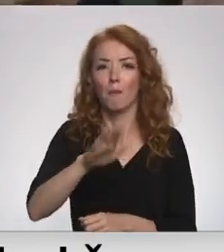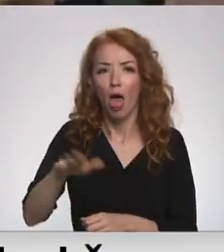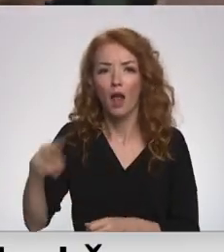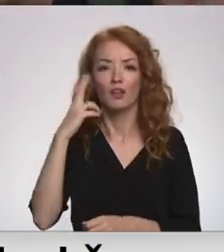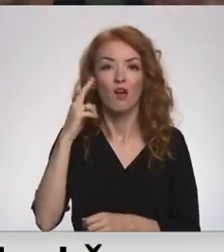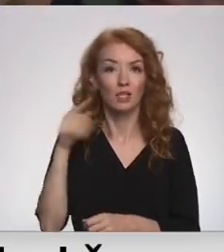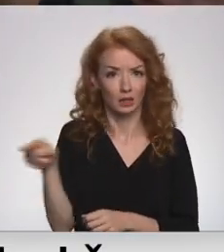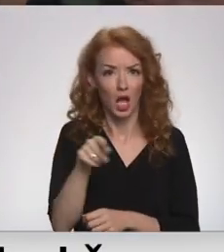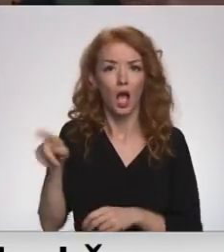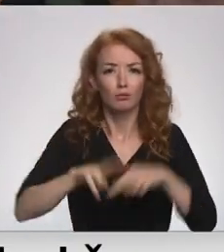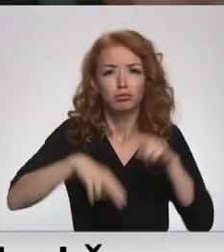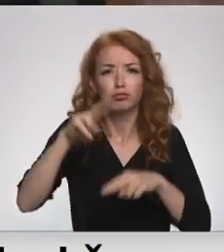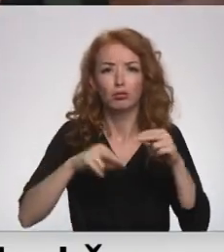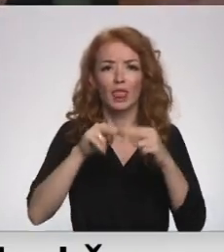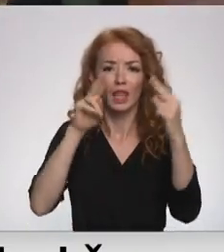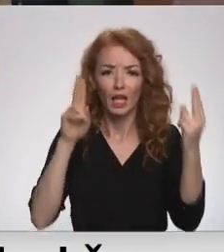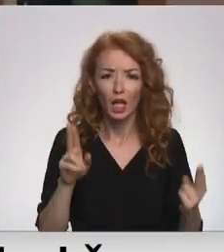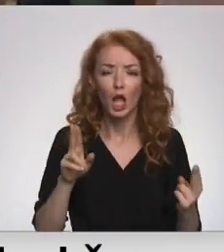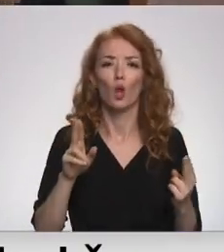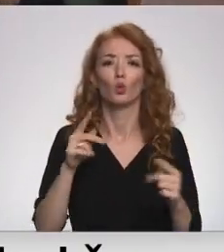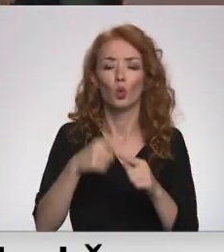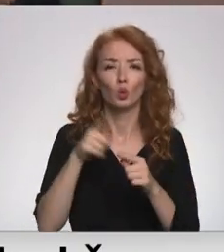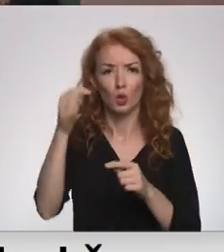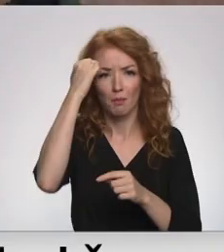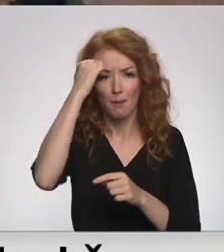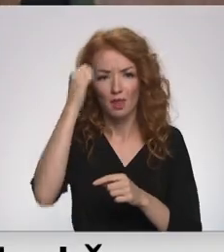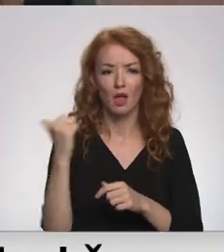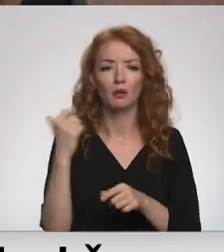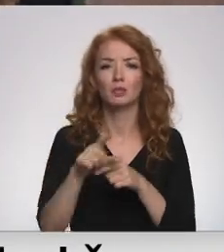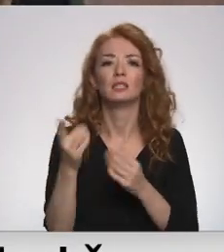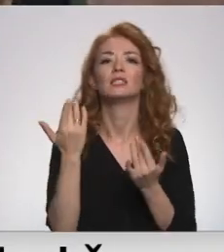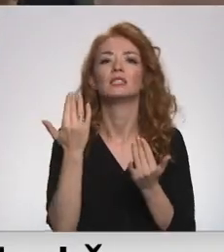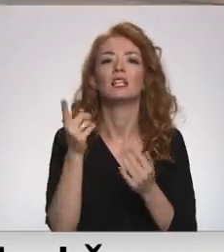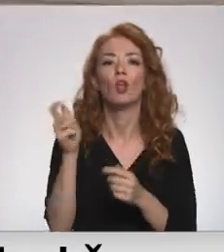šo pieminekli un vanšu tiltu. Ej taču tu, cik tev samaksāja?